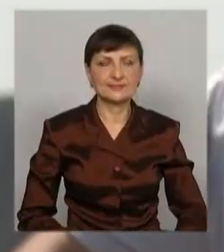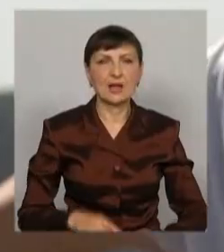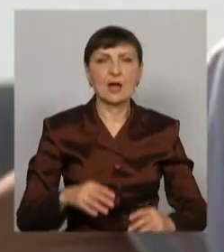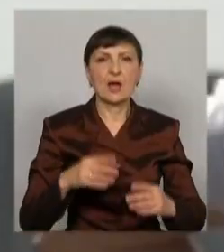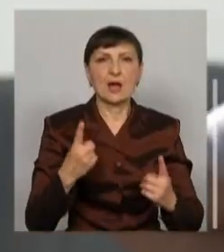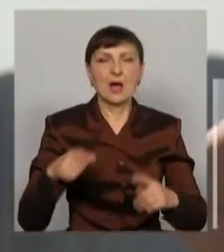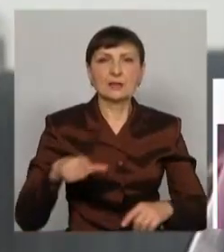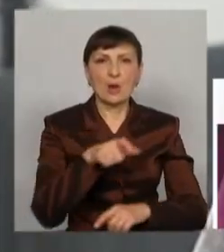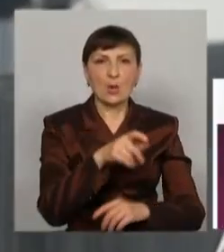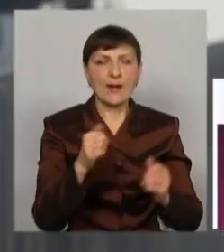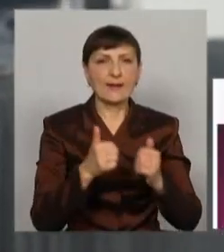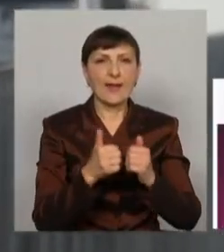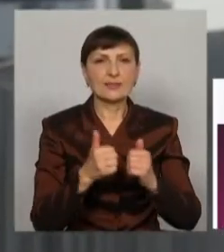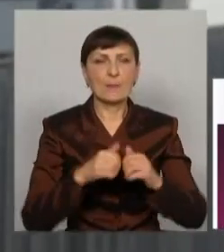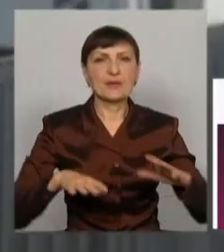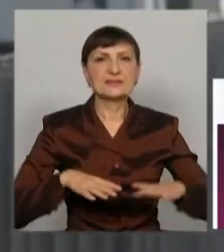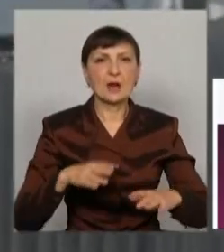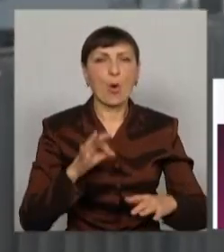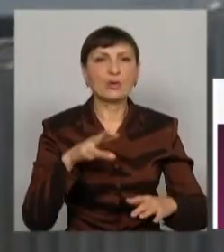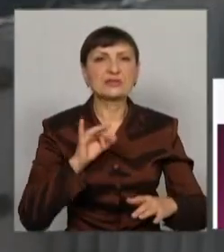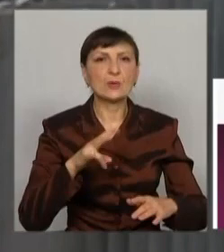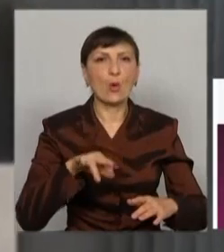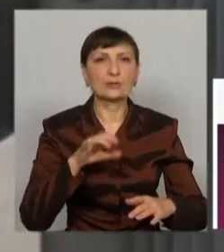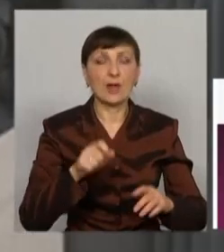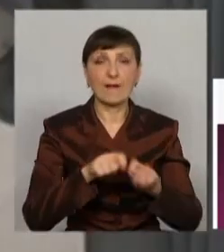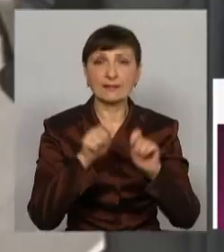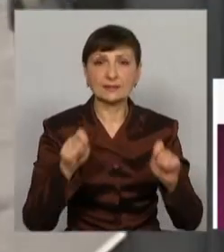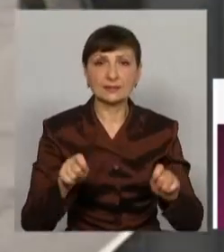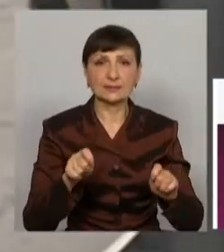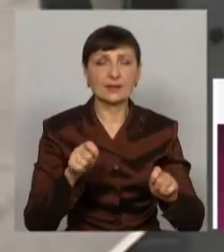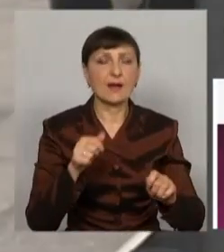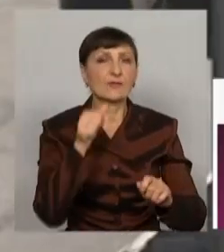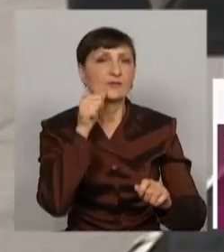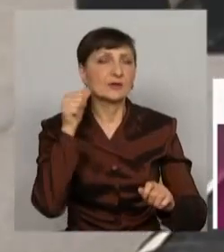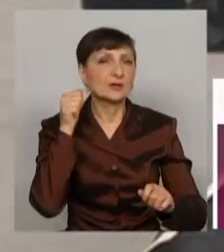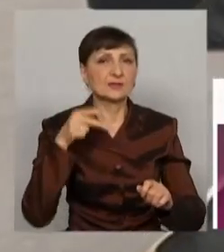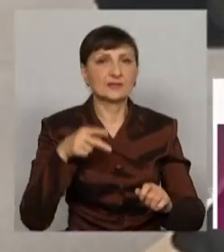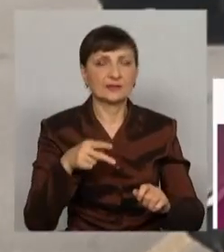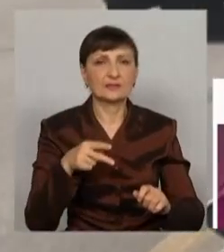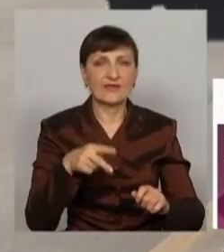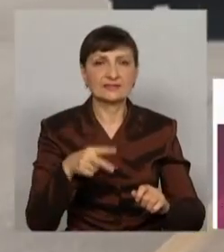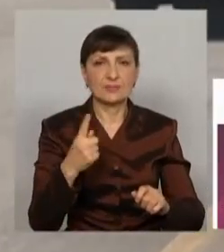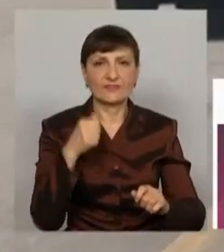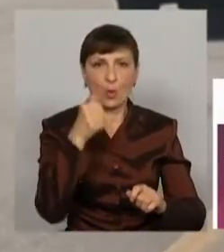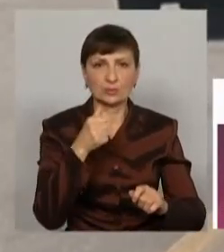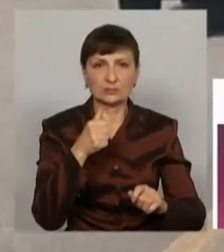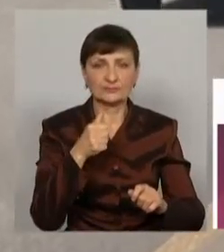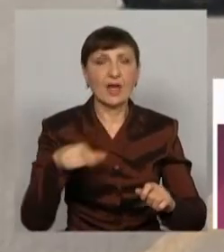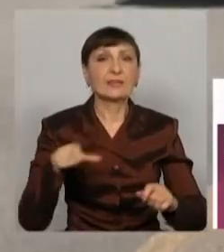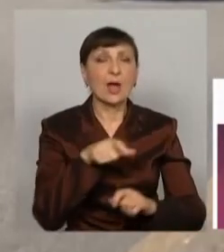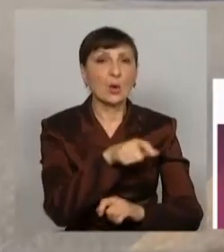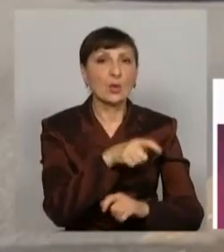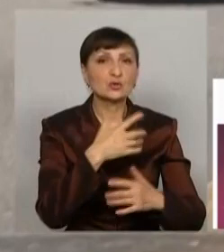Магистральная эстакада вблизи рынка Алтын-Орда была официально сдана в эксплуатацию в конце 2021-го. Не успело дорожное